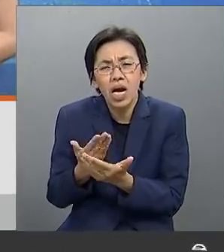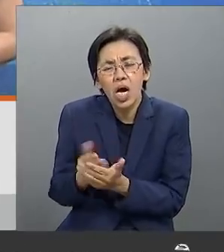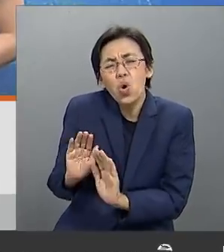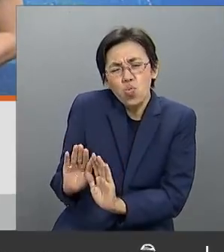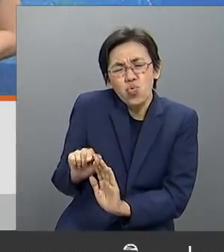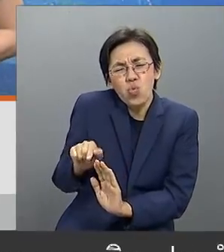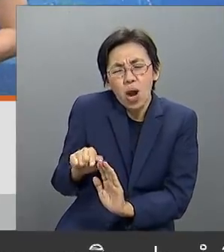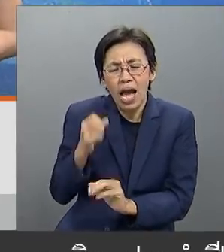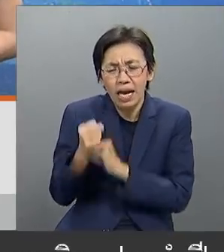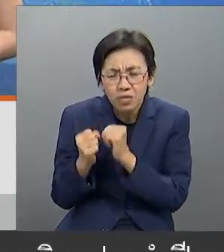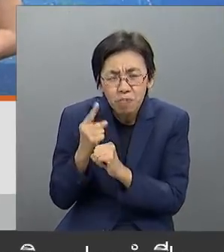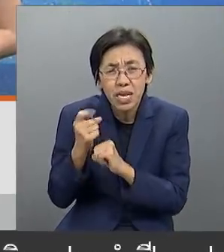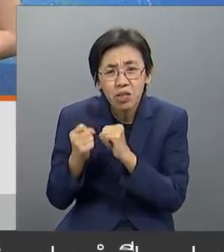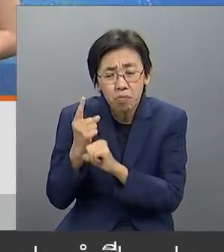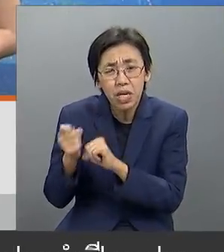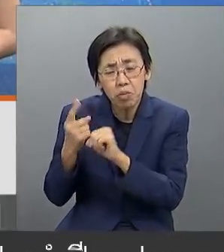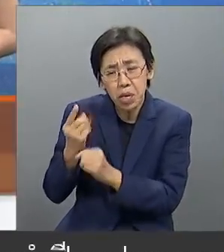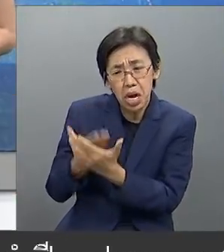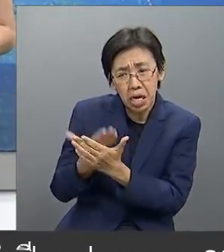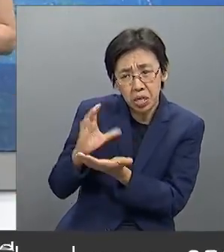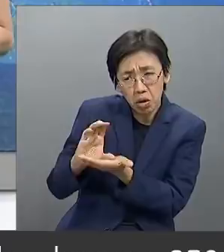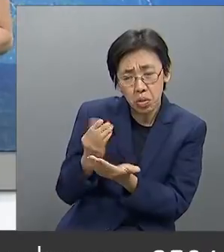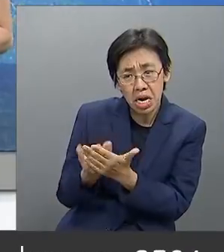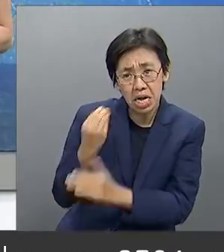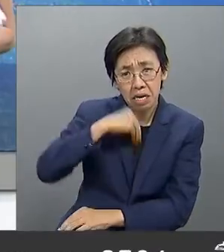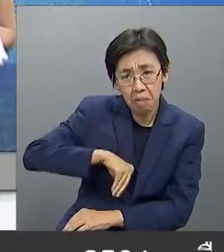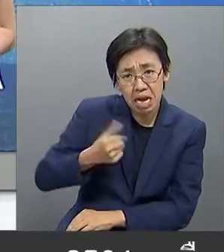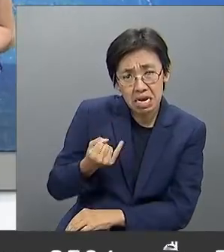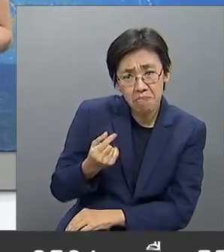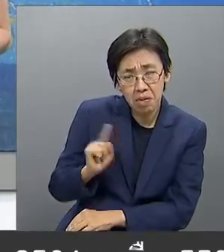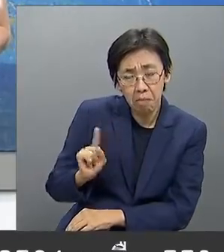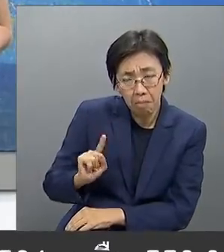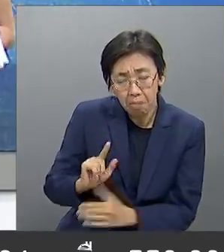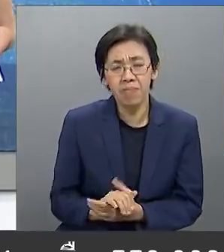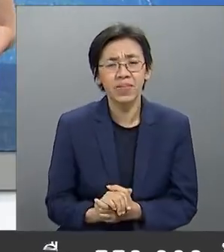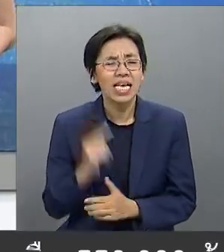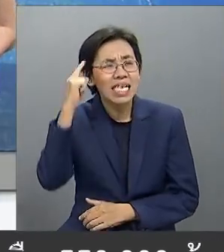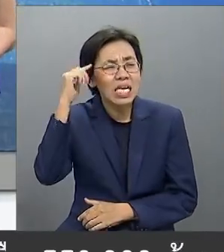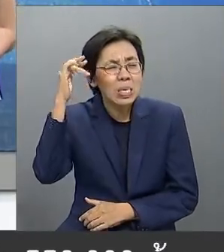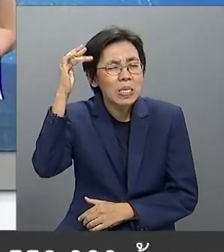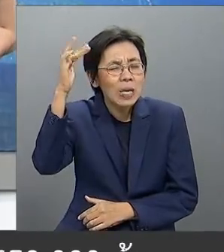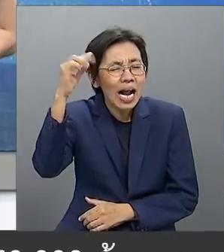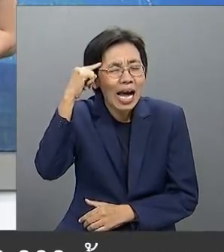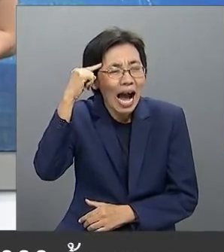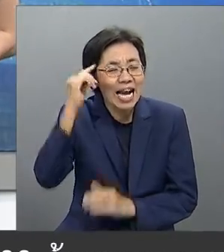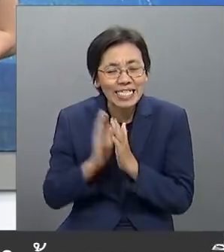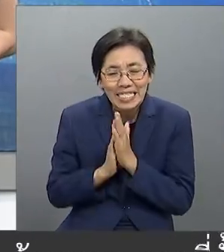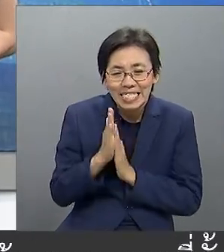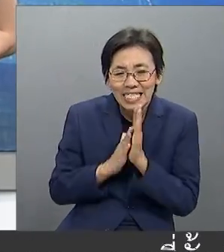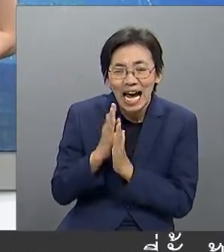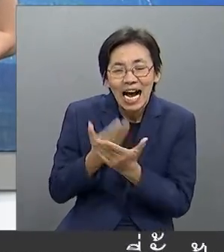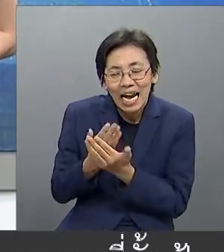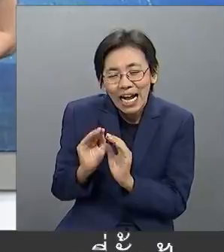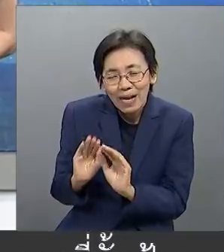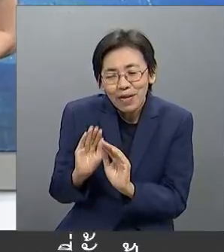ละปีฝนประกอบการกองทุนตัวเองเนี่ยกำไรดีหรือเปล่านะคะลายทางก็คือหวังว่านี่แหละคือเงินออมส่วนหนึ่งที่จะมาช่วยดูแล